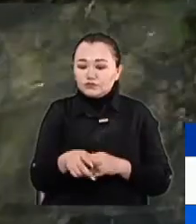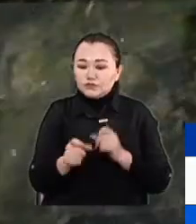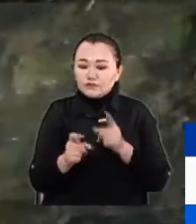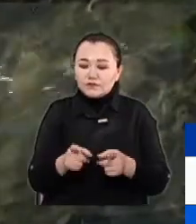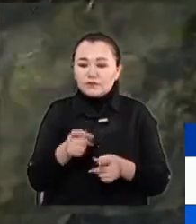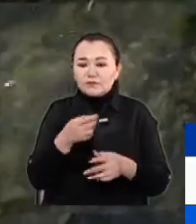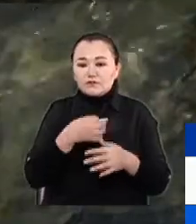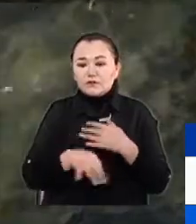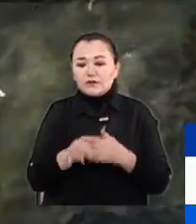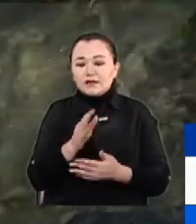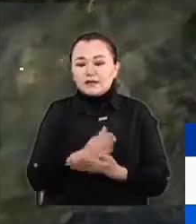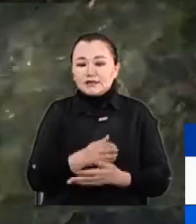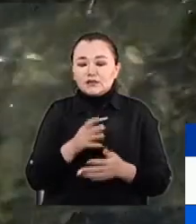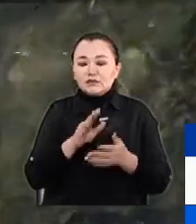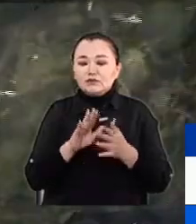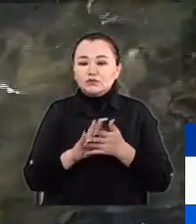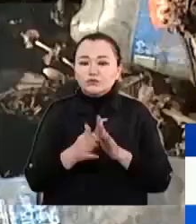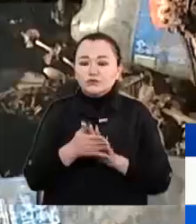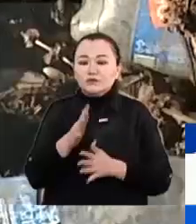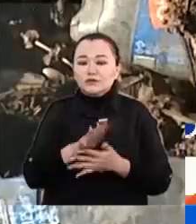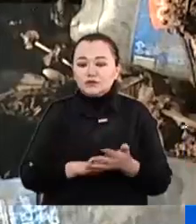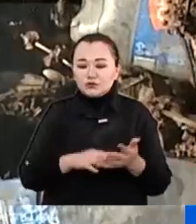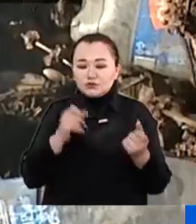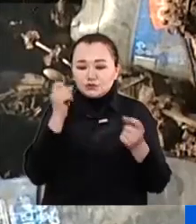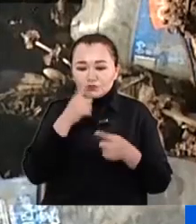болжамның бар екенін айтады. Істің мән-жайы алдағы уақытта